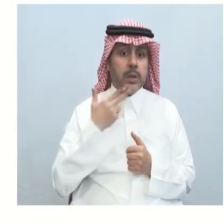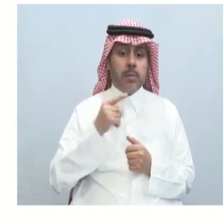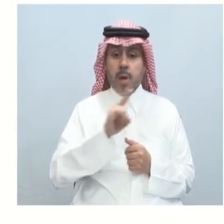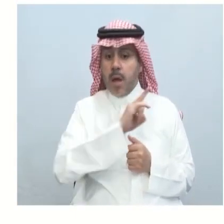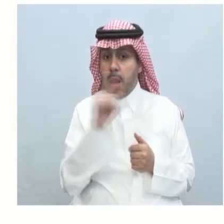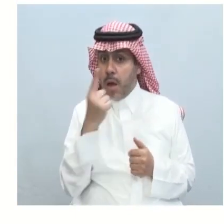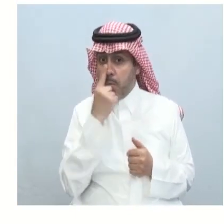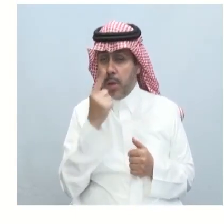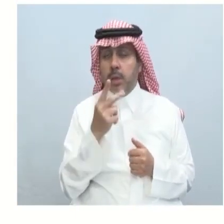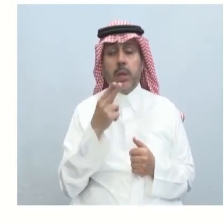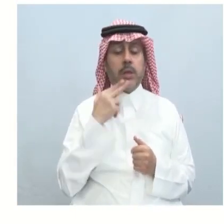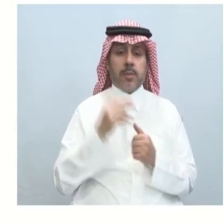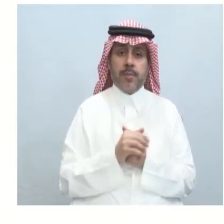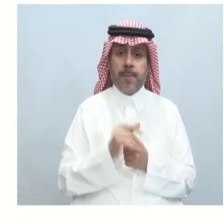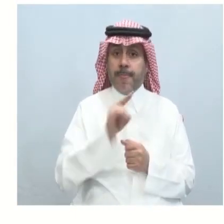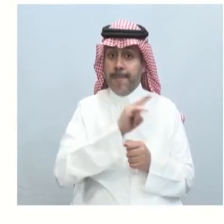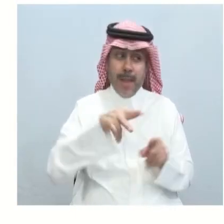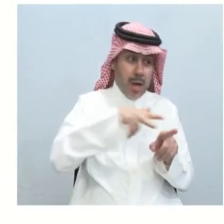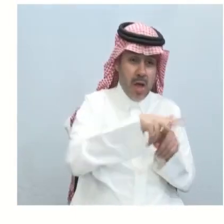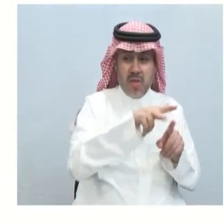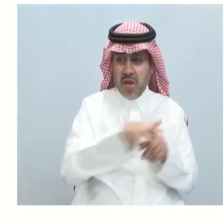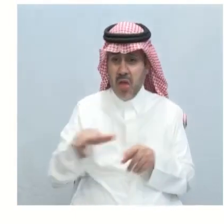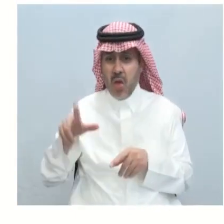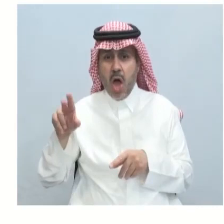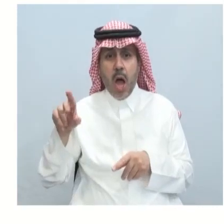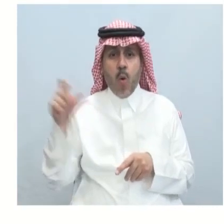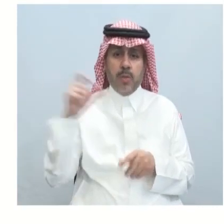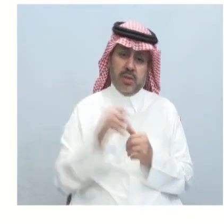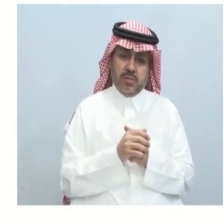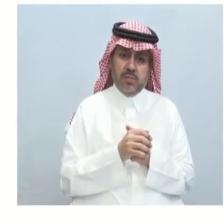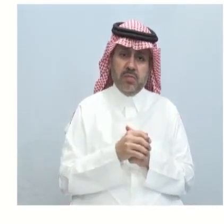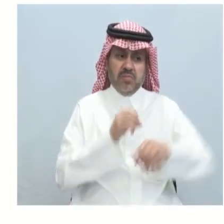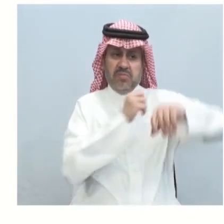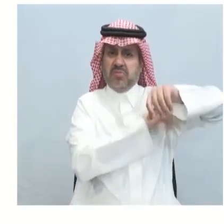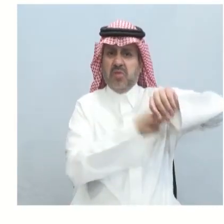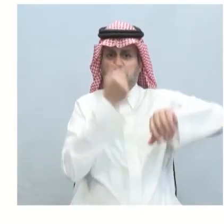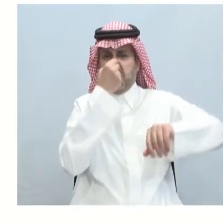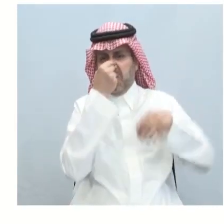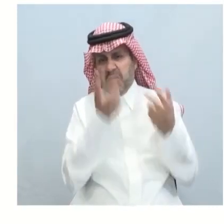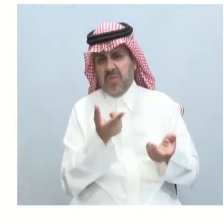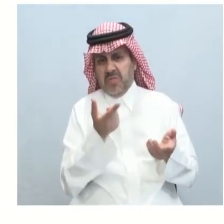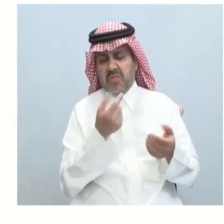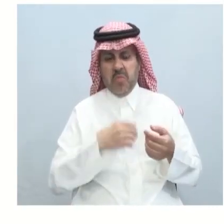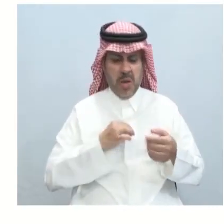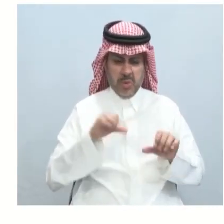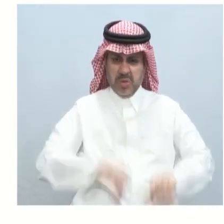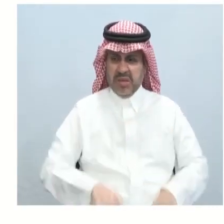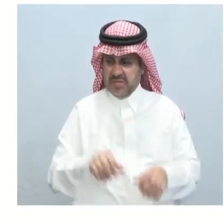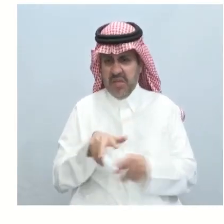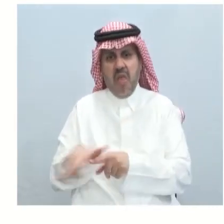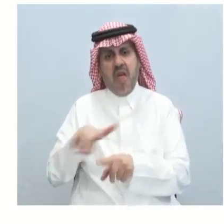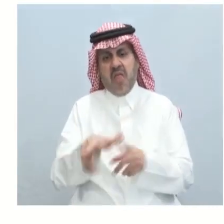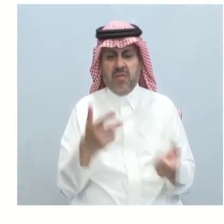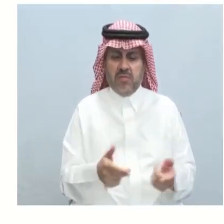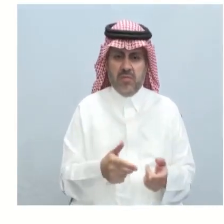نؤذي اخواننا المسلمين فبالرائح الكريهه يا ابنائي لا يستطيع ان يحقق